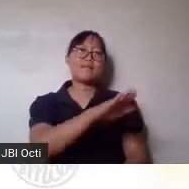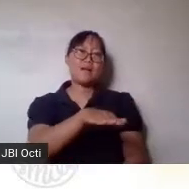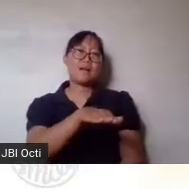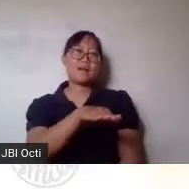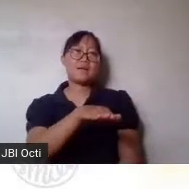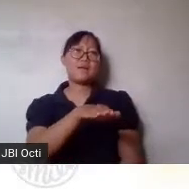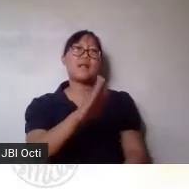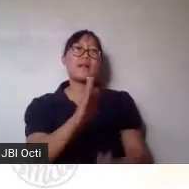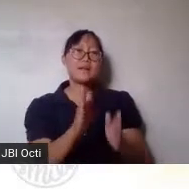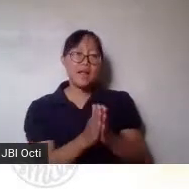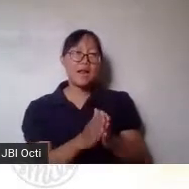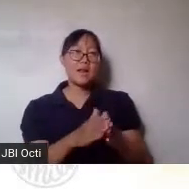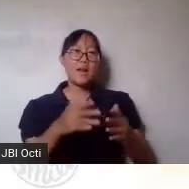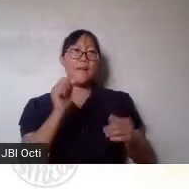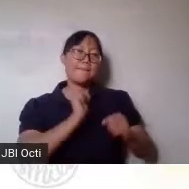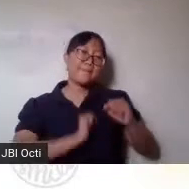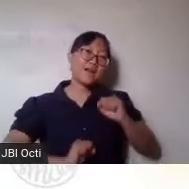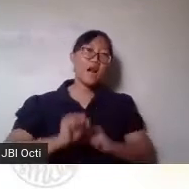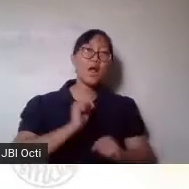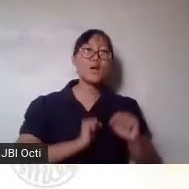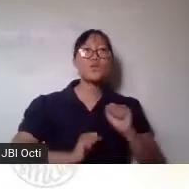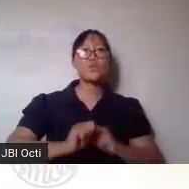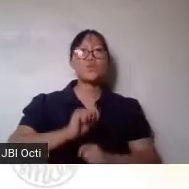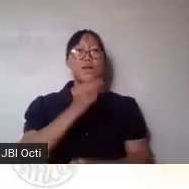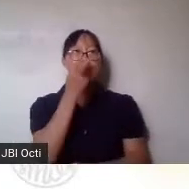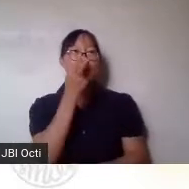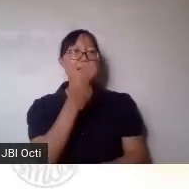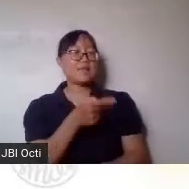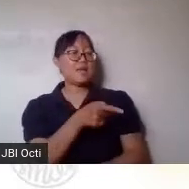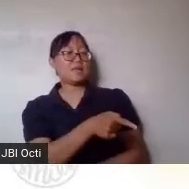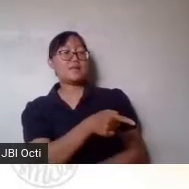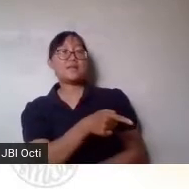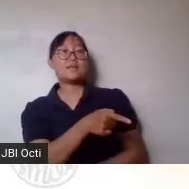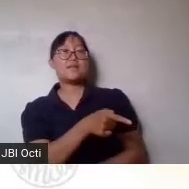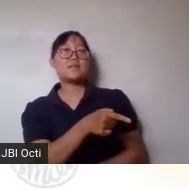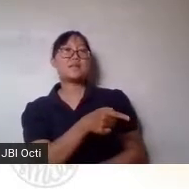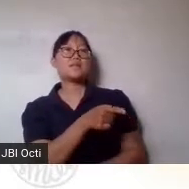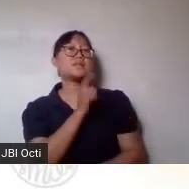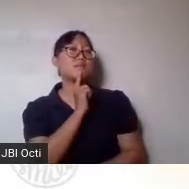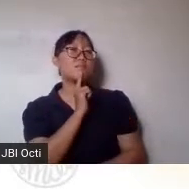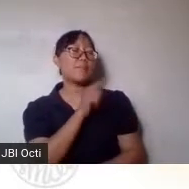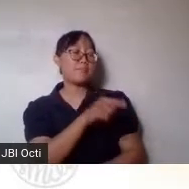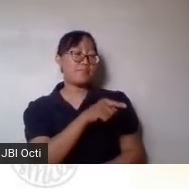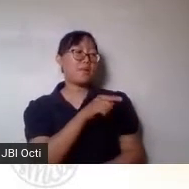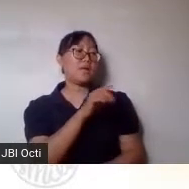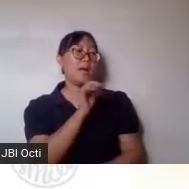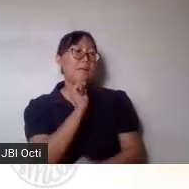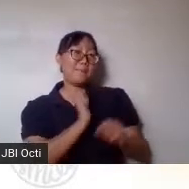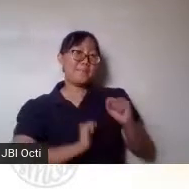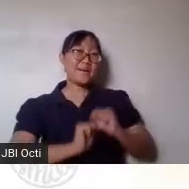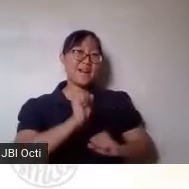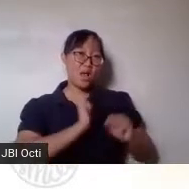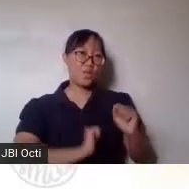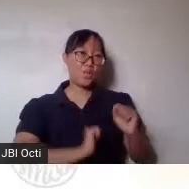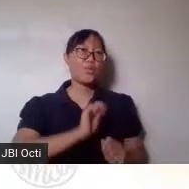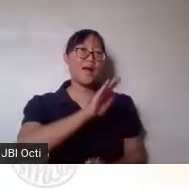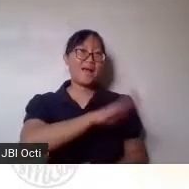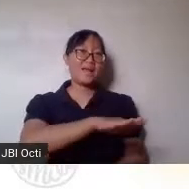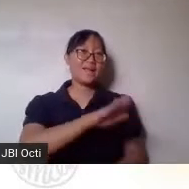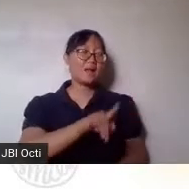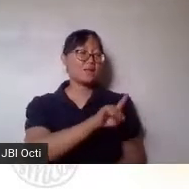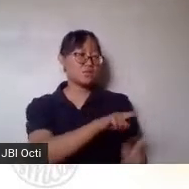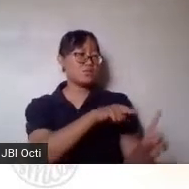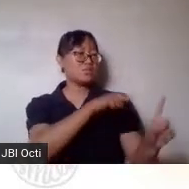perilaku-perilaku dari kasus-kasus yang kita hadapi. Karena perilaku-perilaku tadi menggambarkan apa yang kemudian